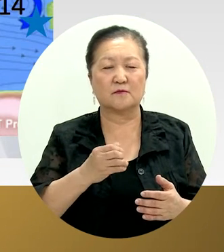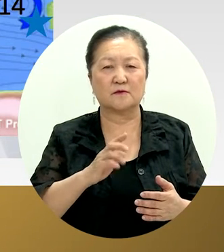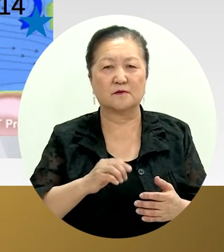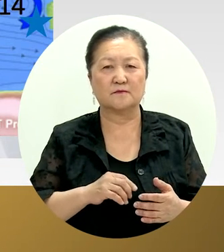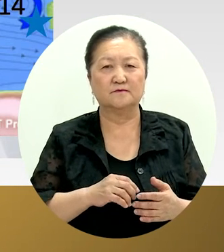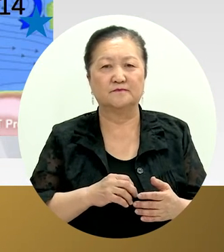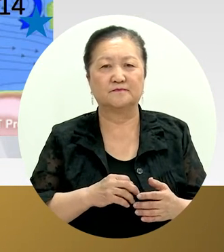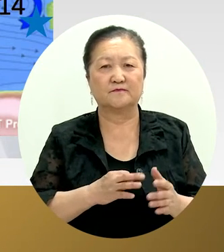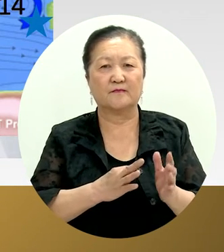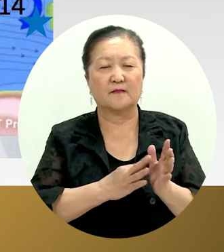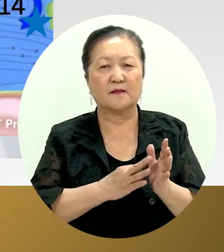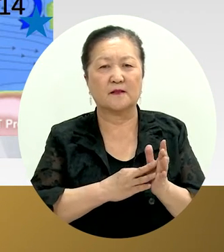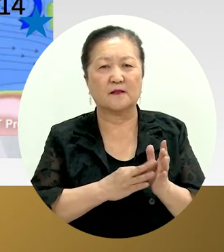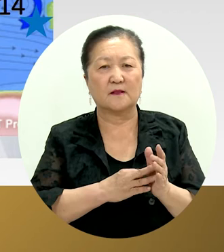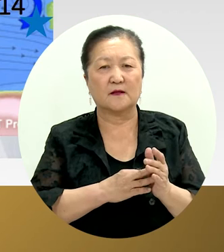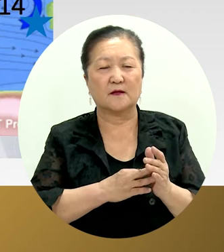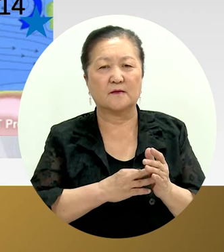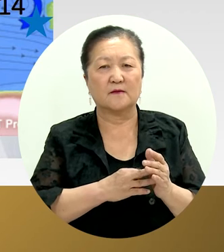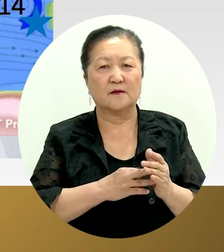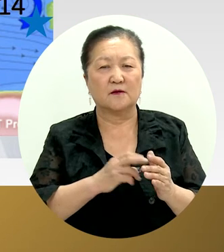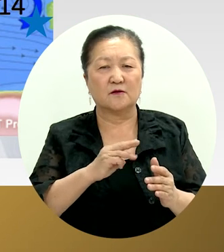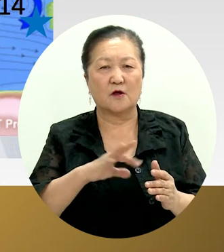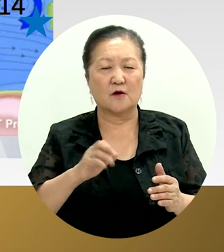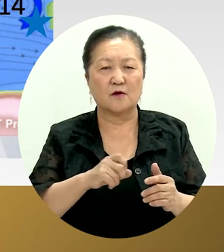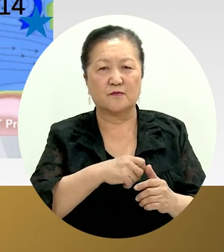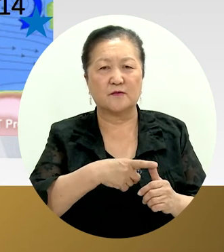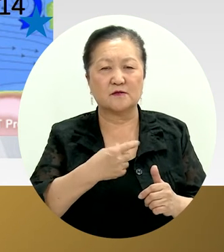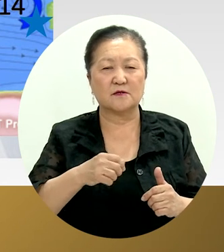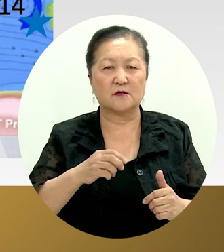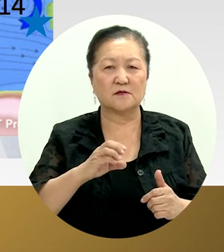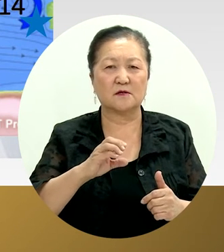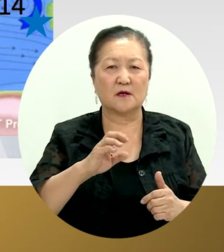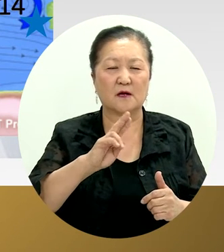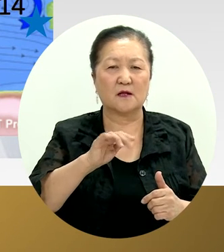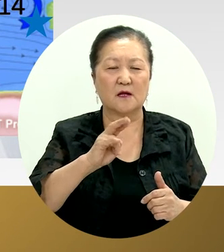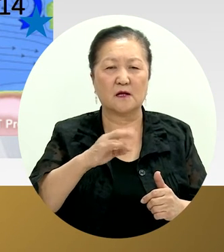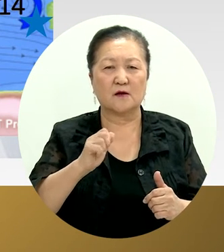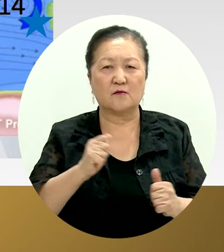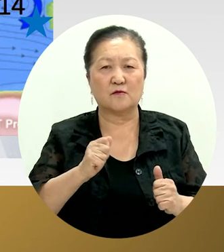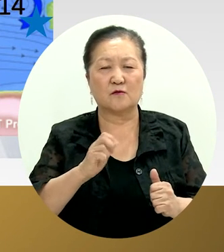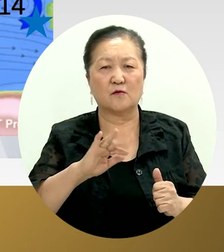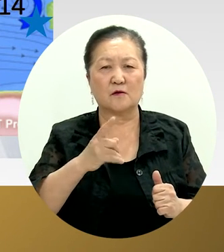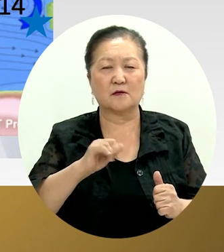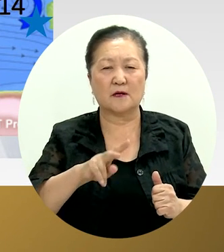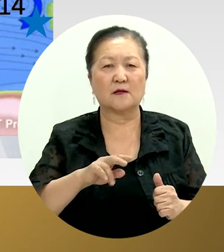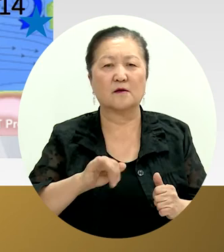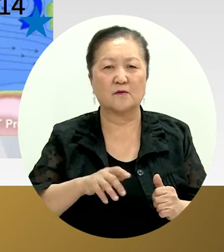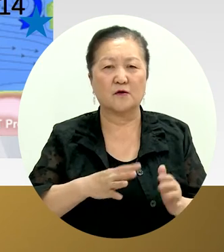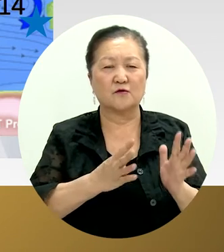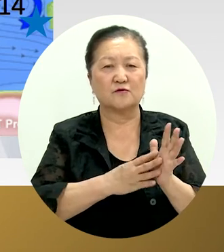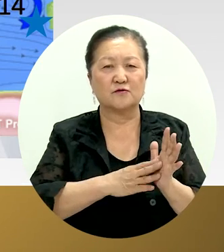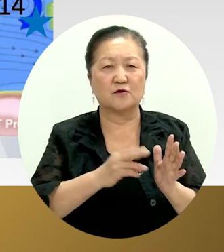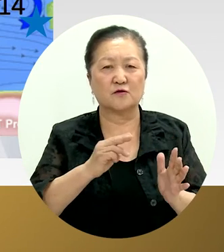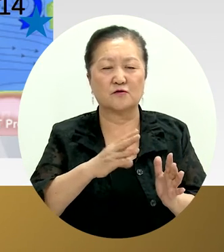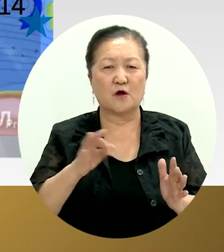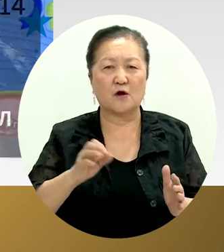За 8-ын дагаар тэмдэглэсэн урсгалын нэр нь Канарын хүйт урсгал байх тий. За 9-ын дагаар тэмдэглэсэн урсгалыг хүүхдүүдээ сурччихсан хараарай. За энэ